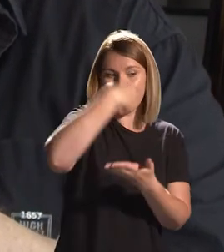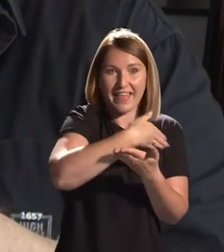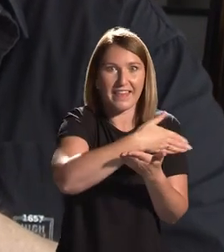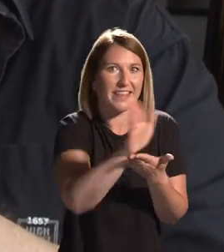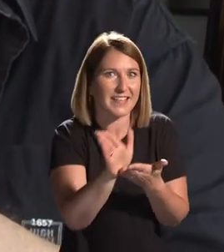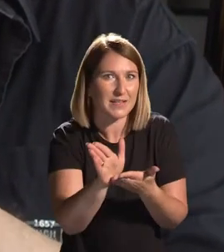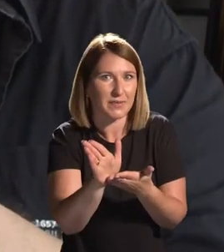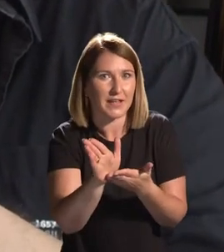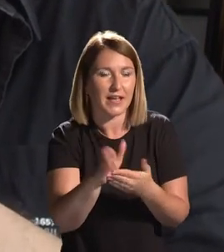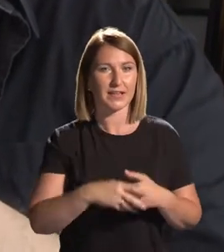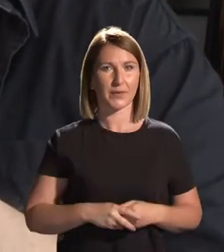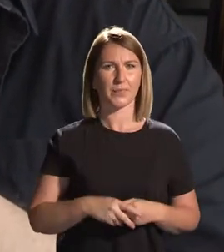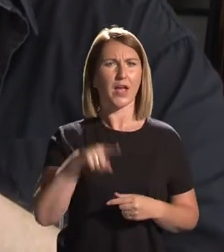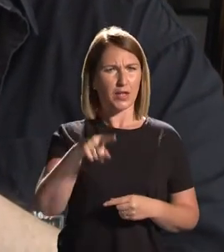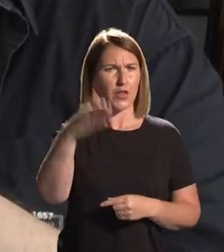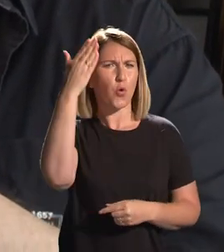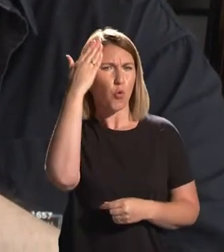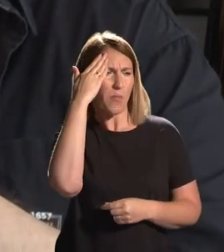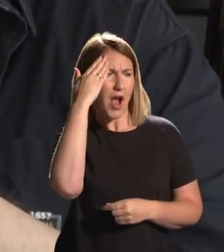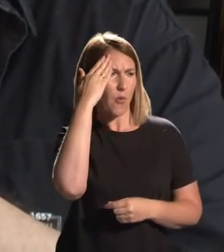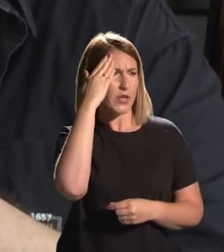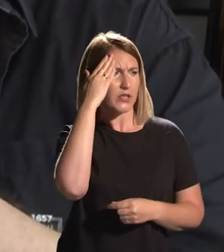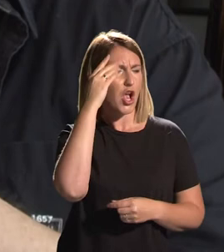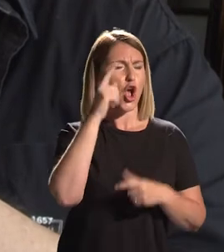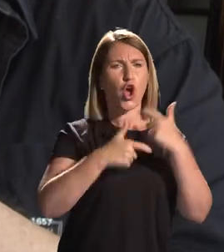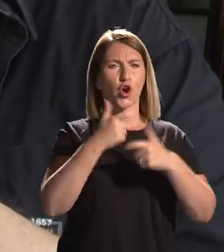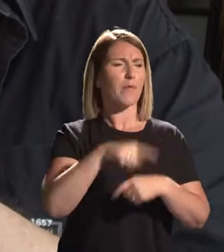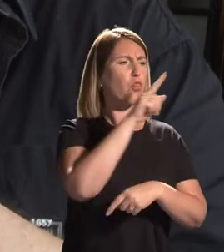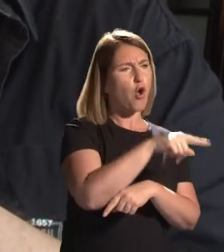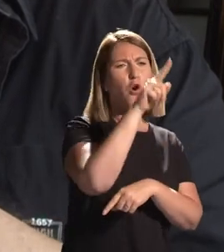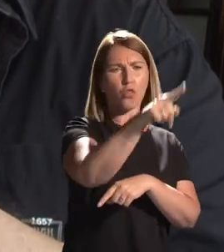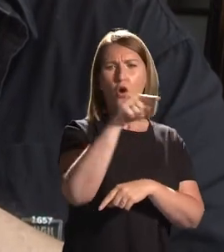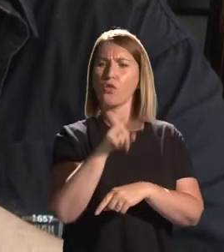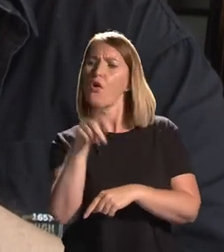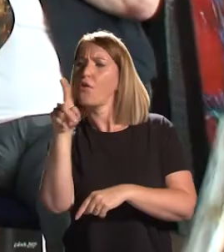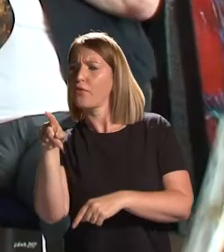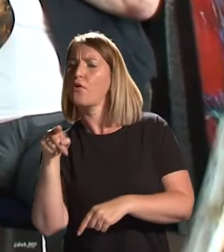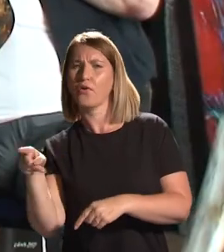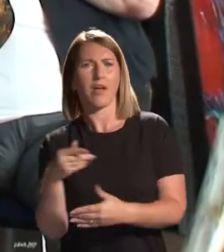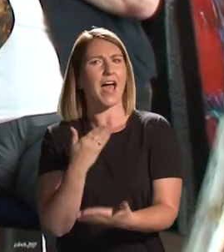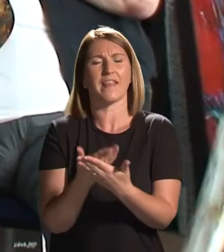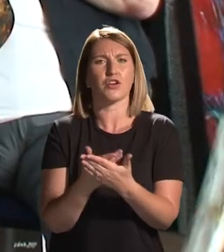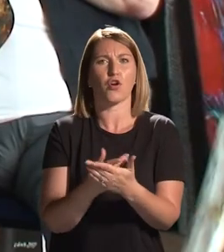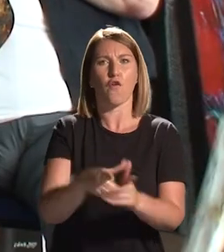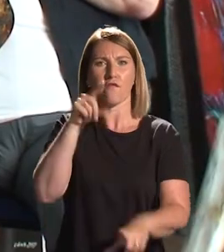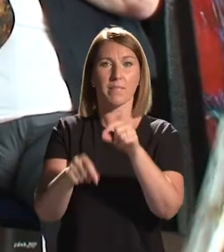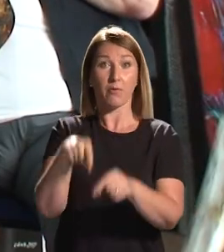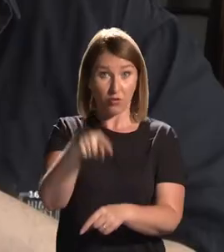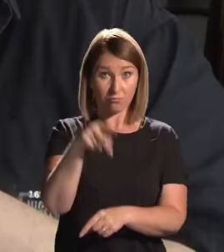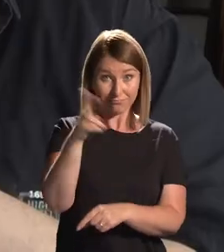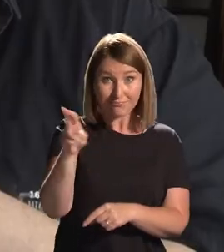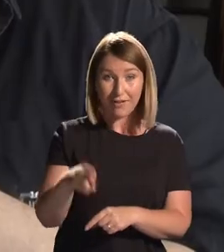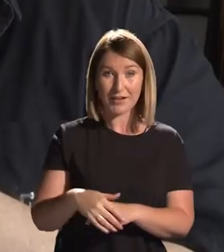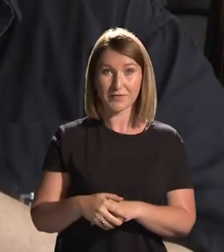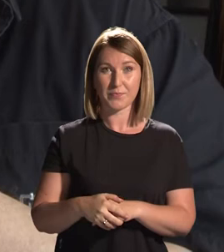No. Ponieważ tych dziedzin, w których uprawiałeś swój zawód, było kilka. Dlaczego wybrałeś właśnie malarstwo?